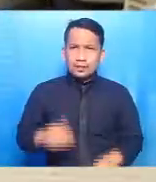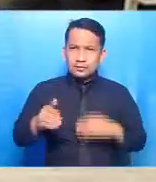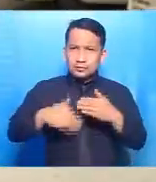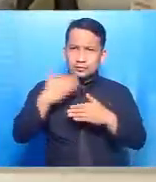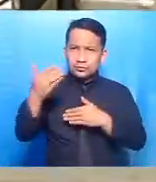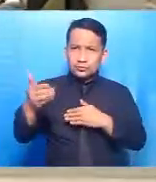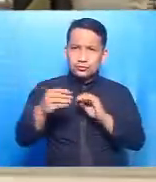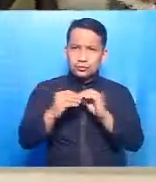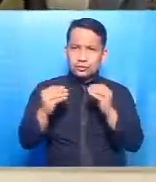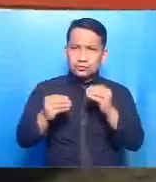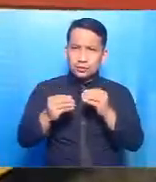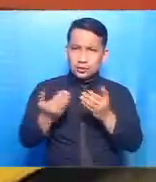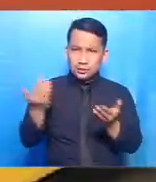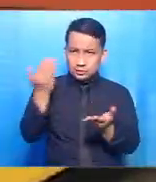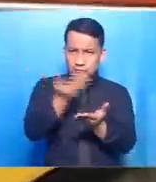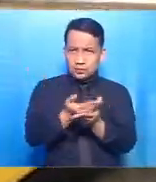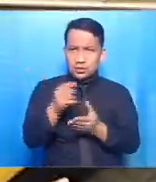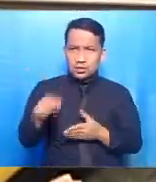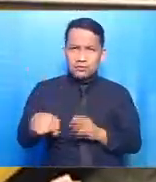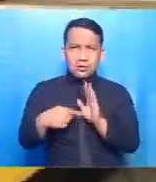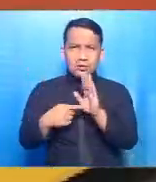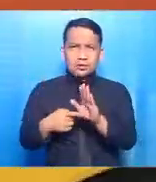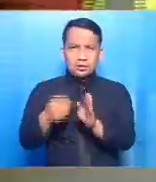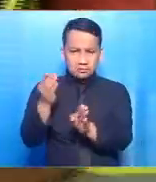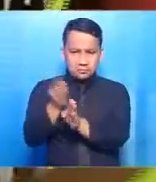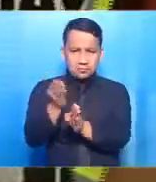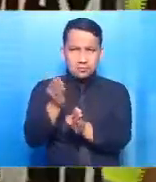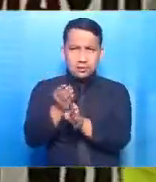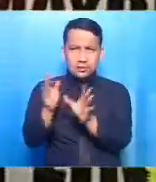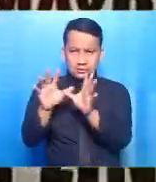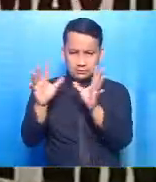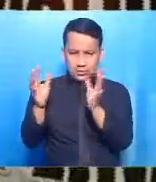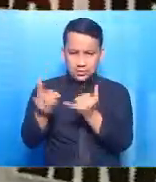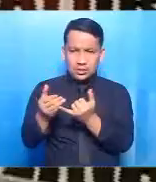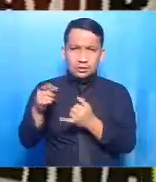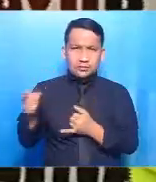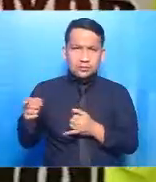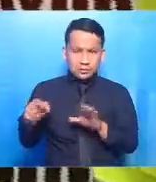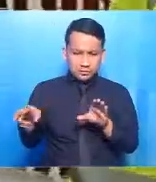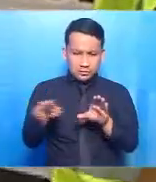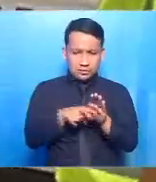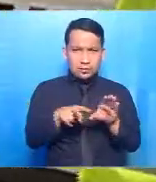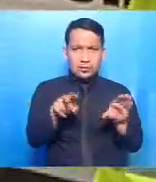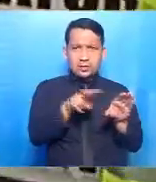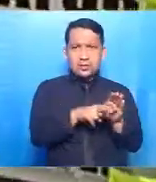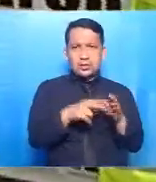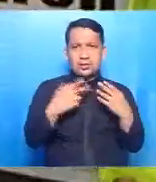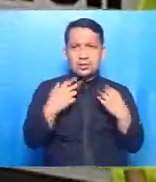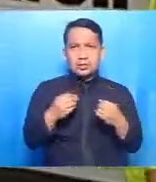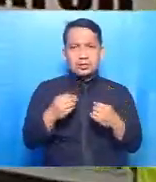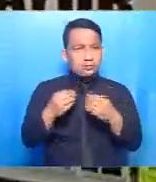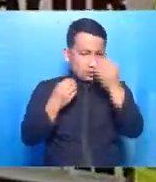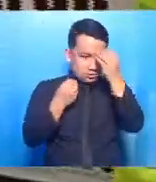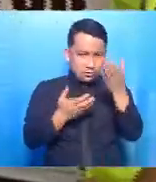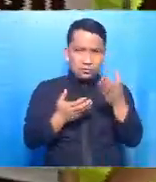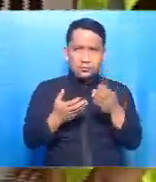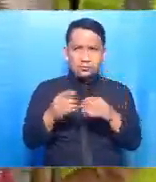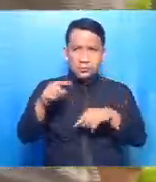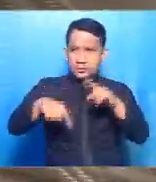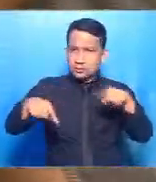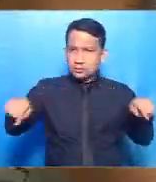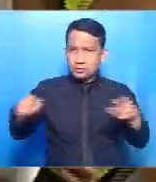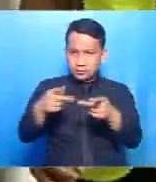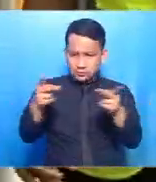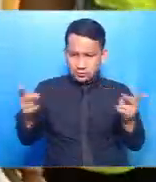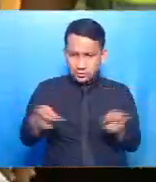Sunod-sunod na dumating sa Quezon City Memorial Circle ang mga bus at barangay patrol, sakay ang mga nahuling health protocol violators sa iba't ibang